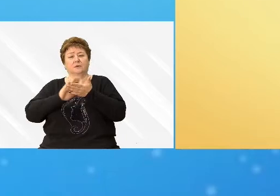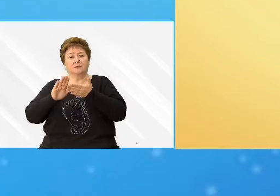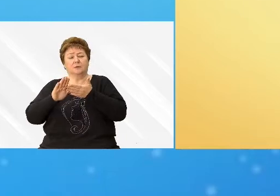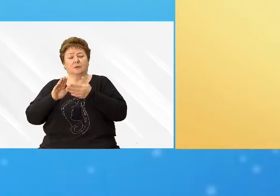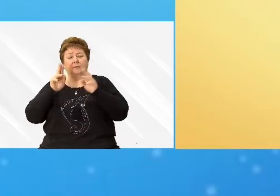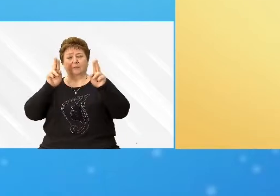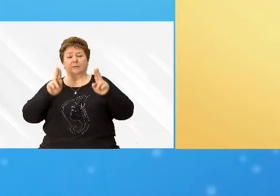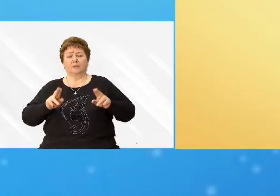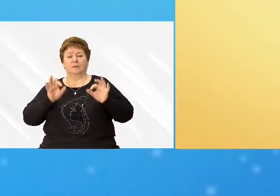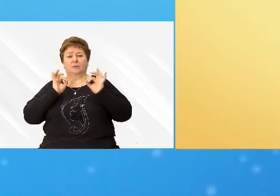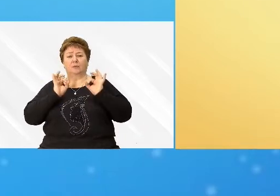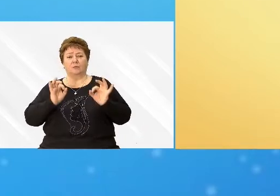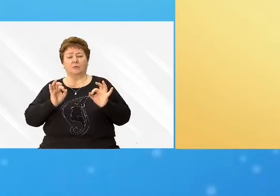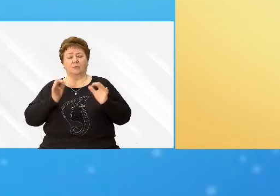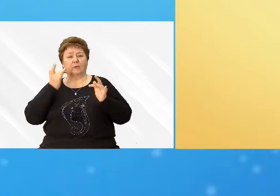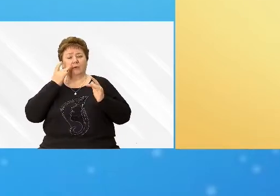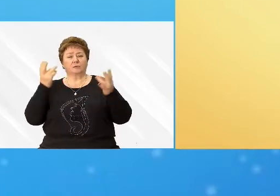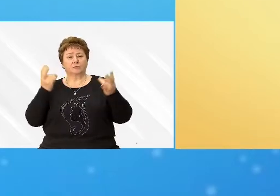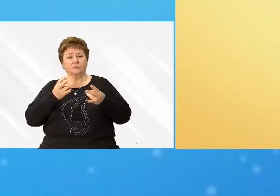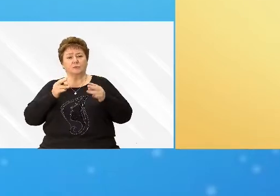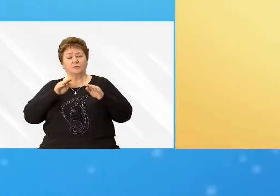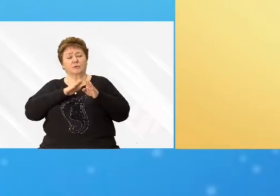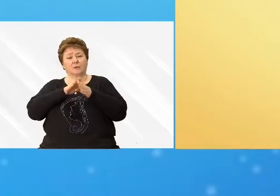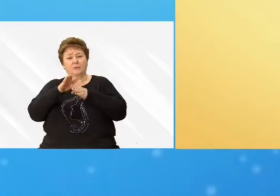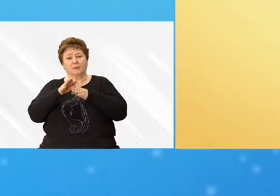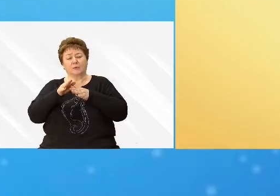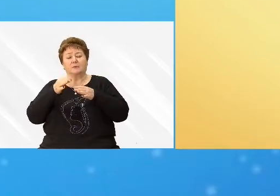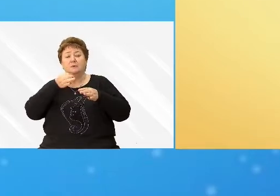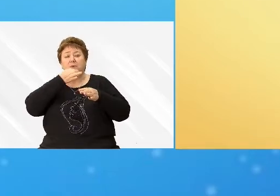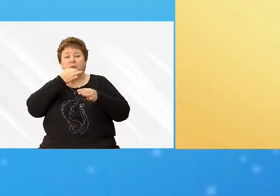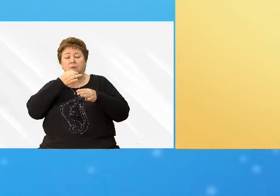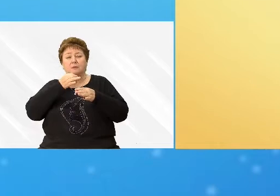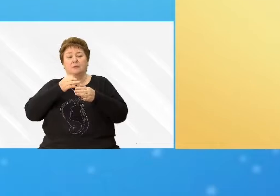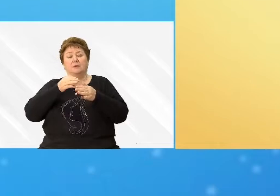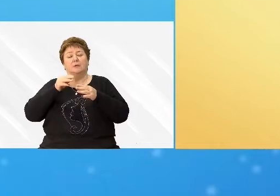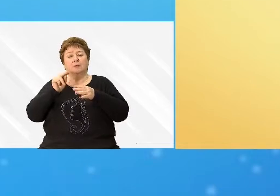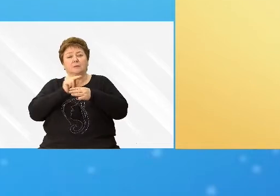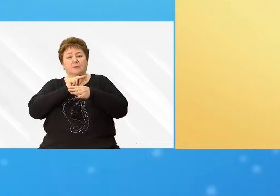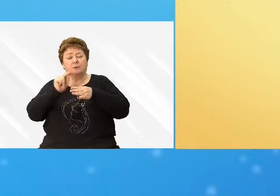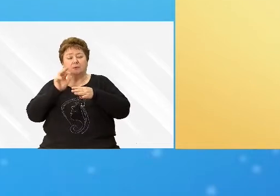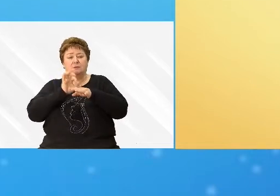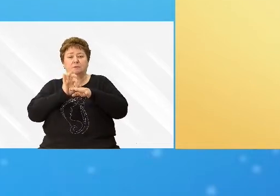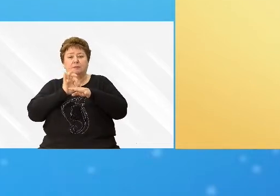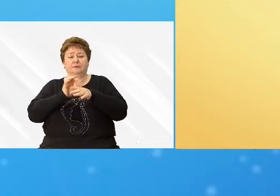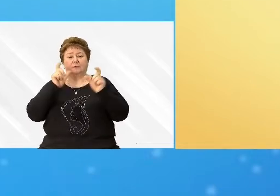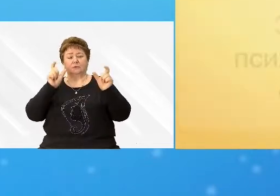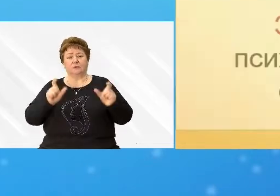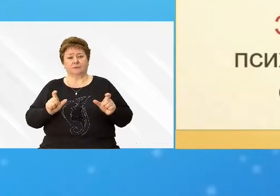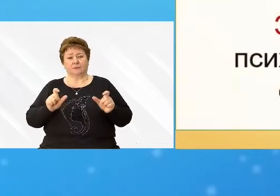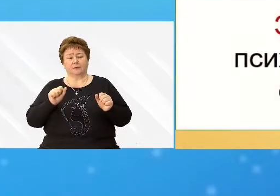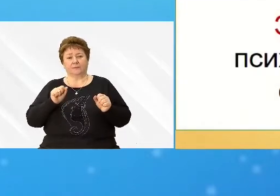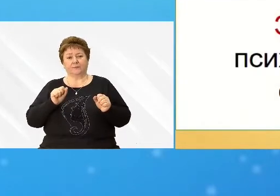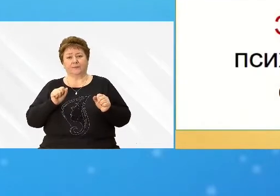и нормы которые необходимо соблюдать для предупреждения или профилактики заболеваний человека